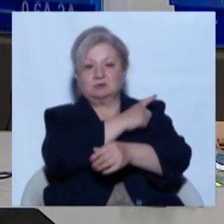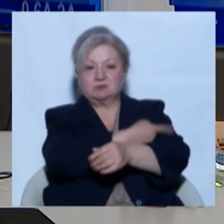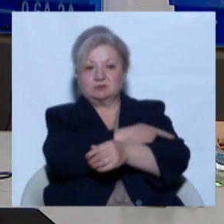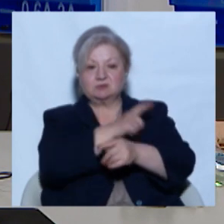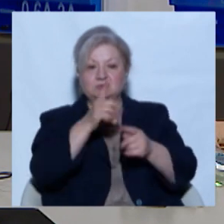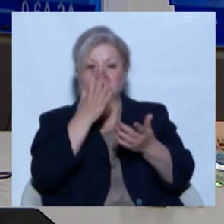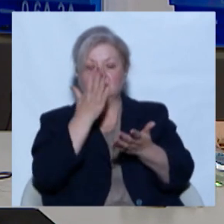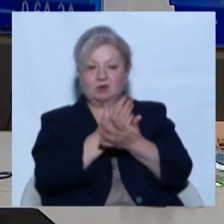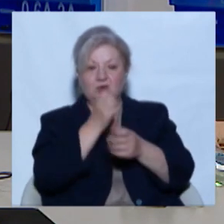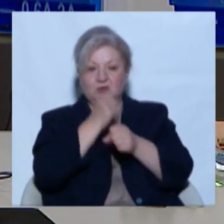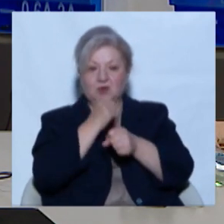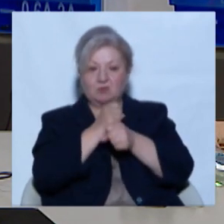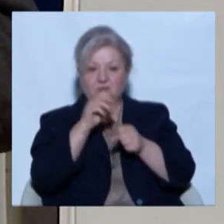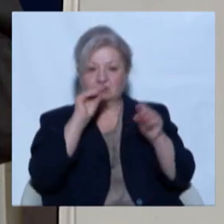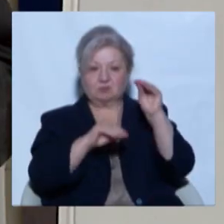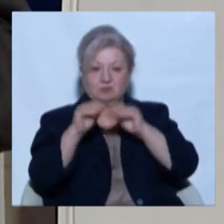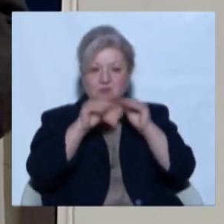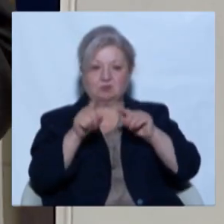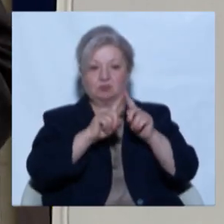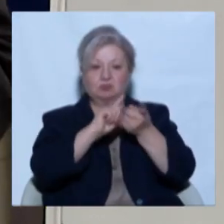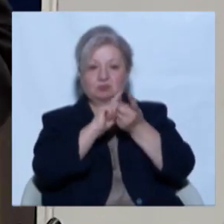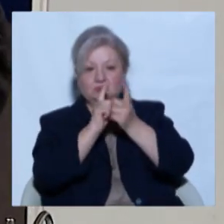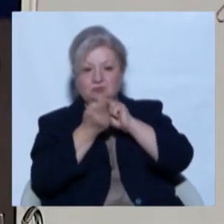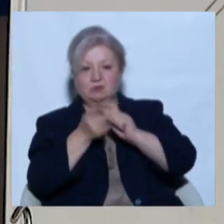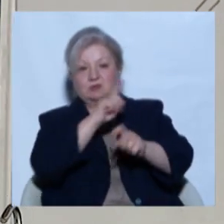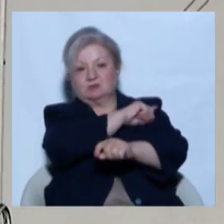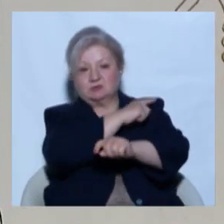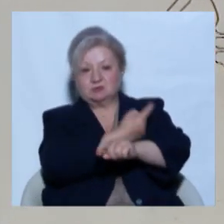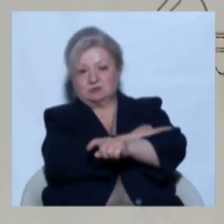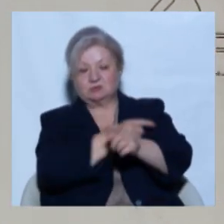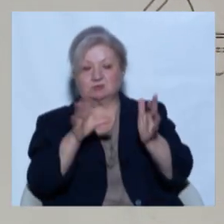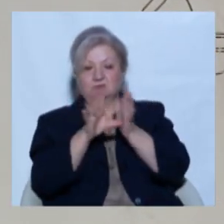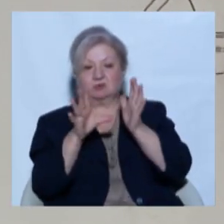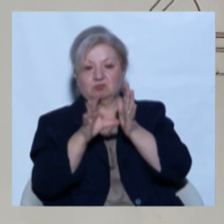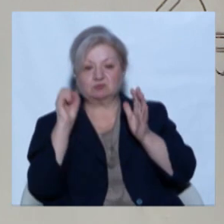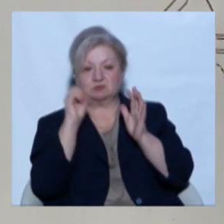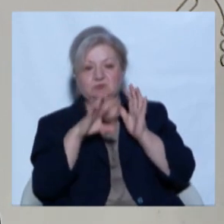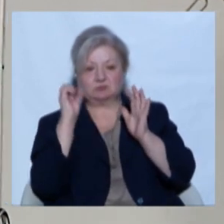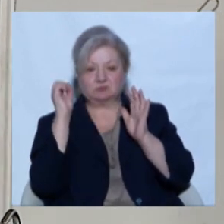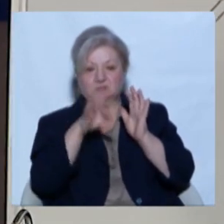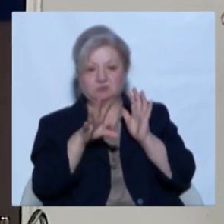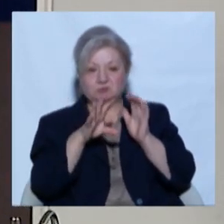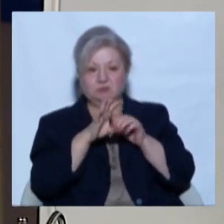ანუ მოწყობილობა შექმნით, რომელიც გარდაქმნის ძალას ელექტრულ სიგნალად.